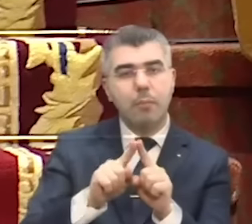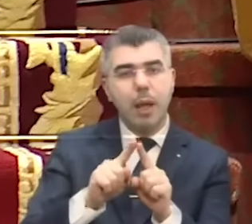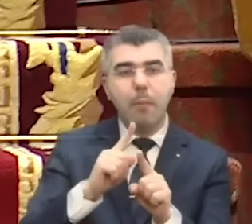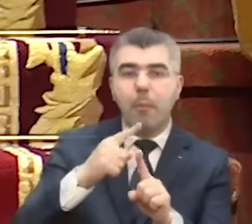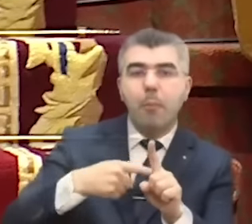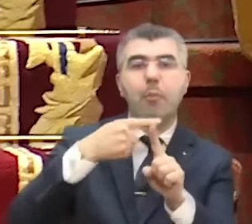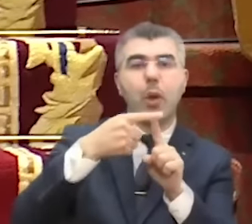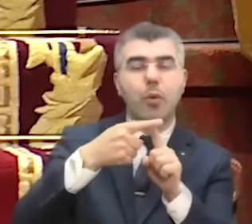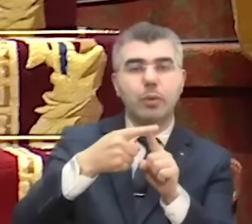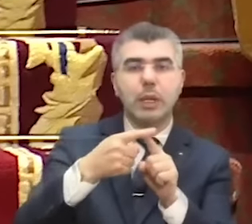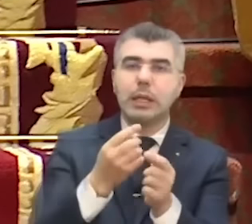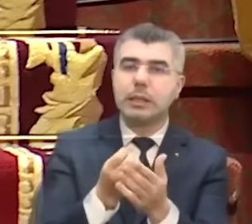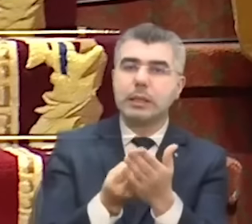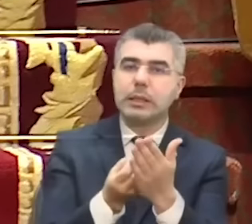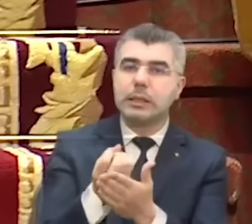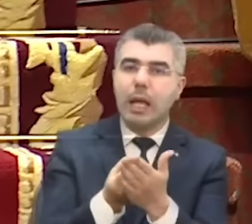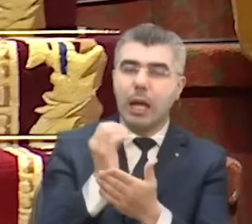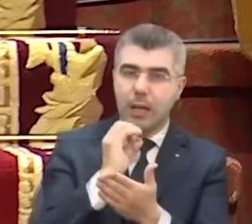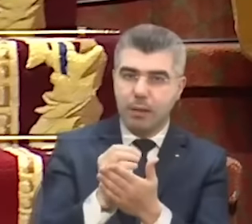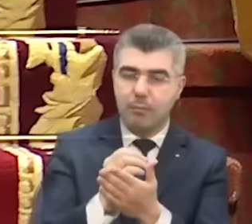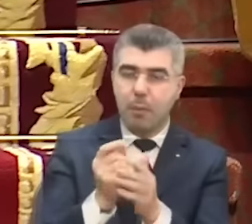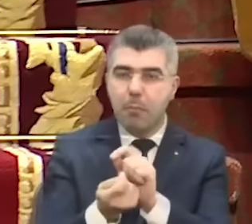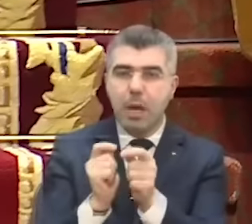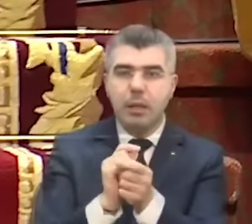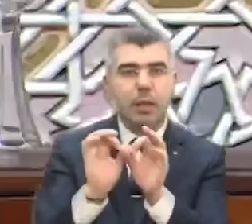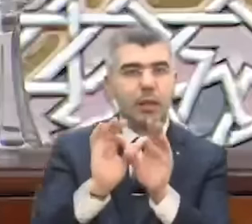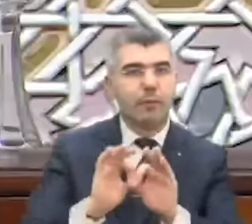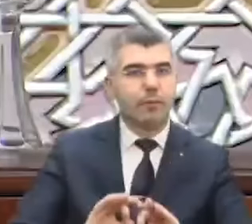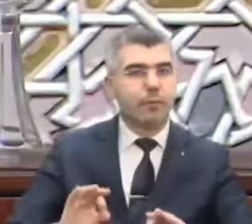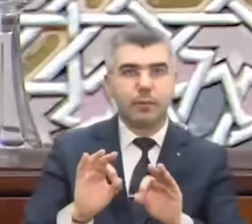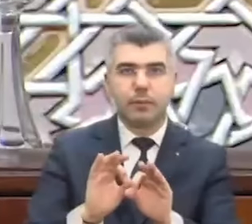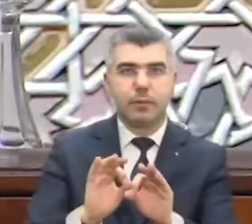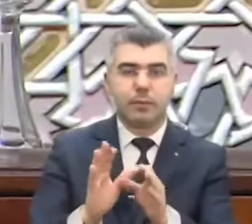مكملة للتعليم وليس كبديل عنها؟ وشكرا.